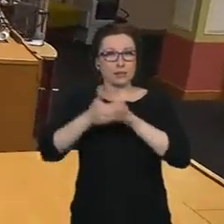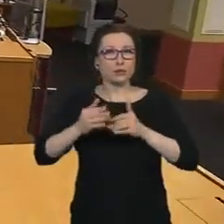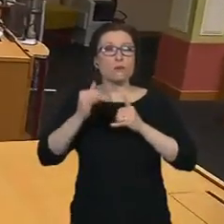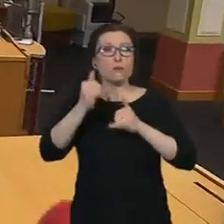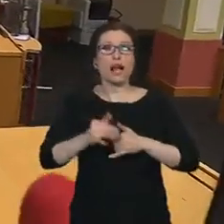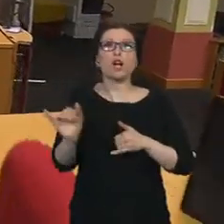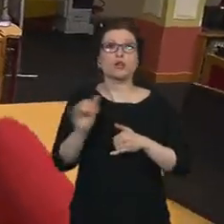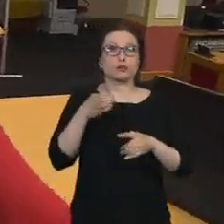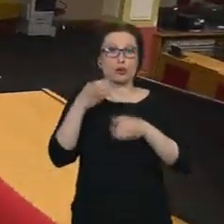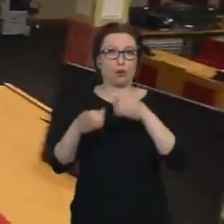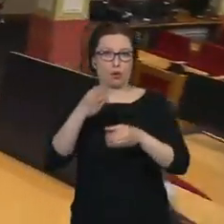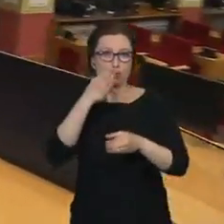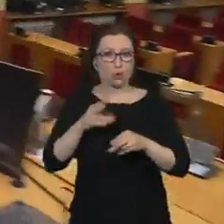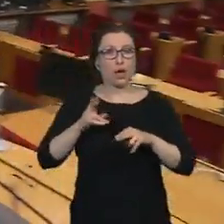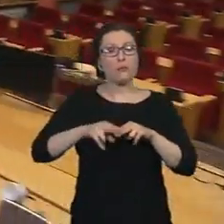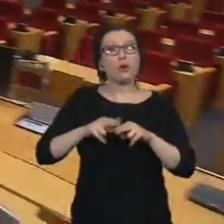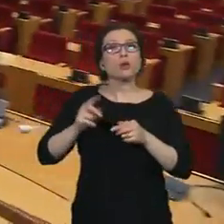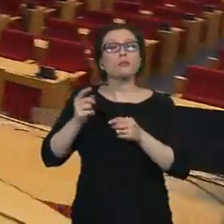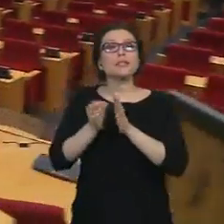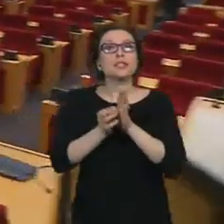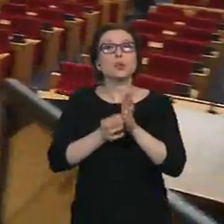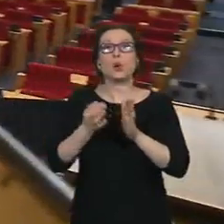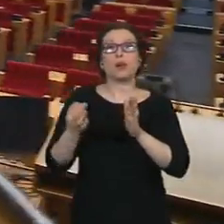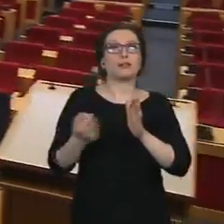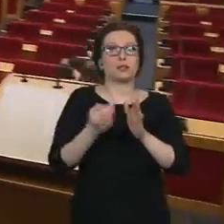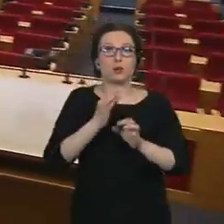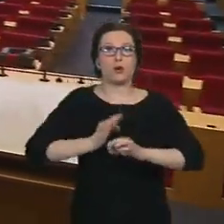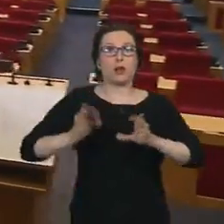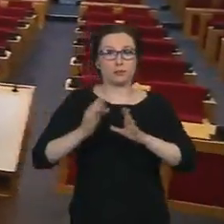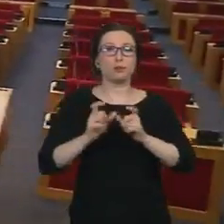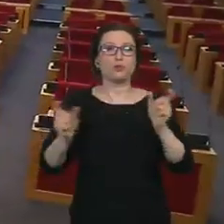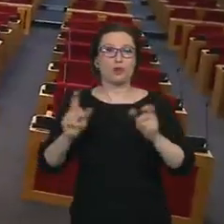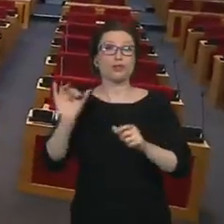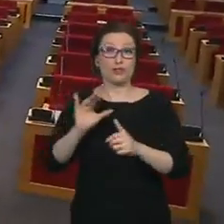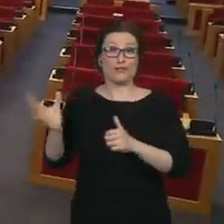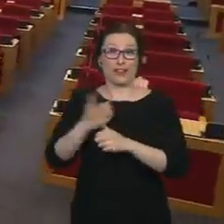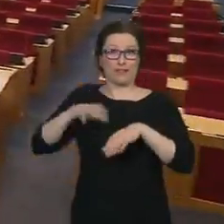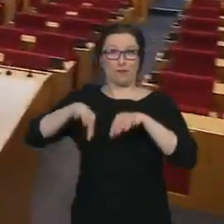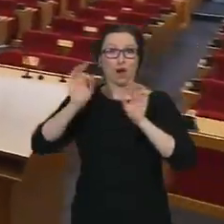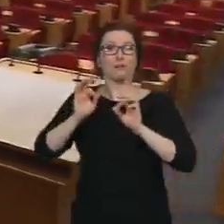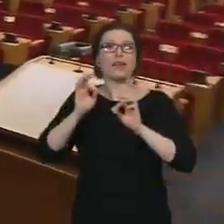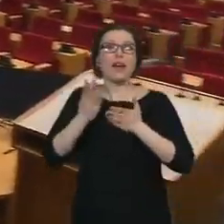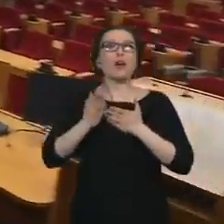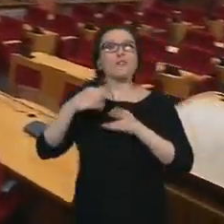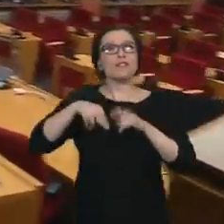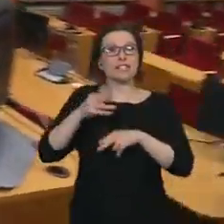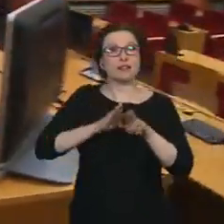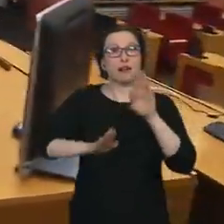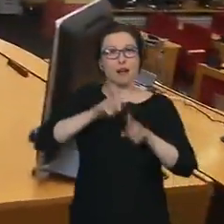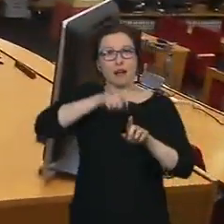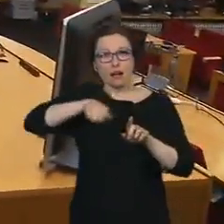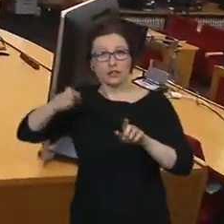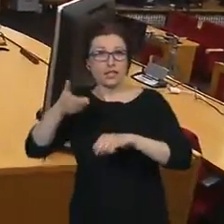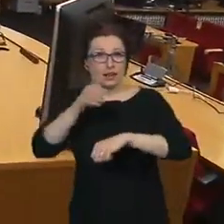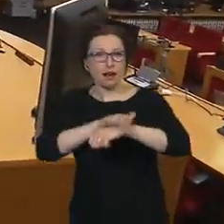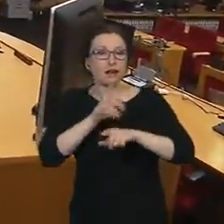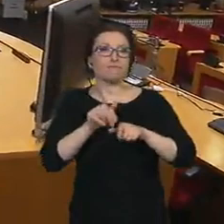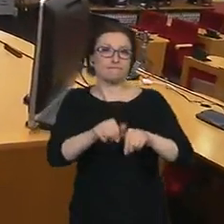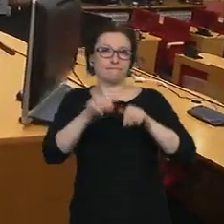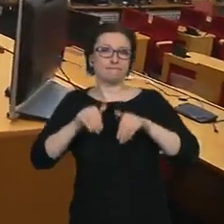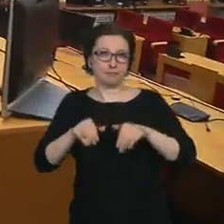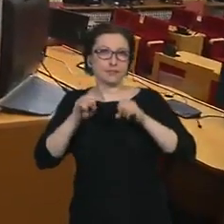Prahy. Situaci pak odblokovalo to, že se vítěz voleb rozhodl vzdát většiny míst právě v pražské radě. A